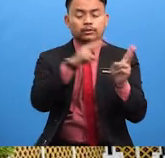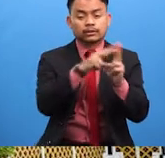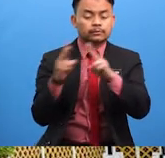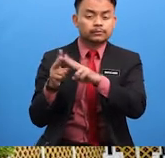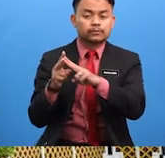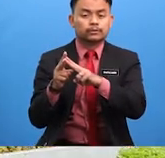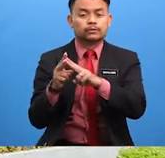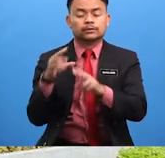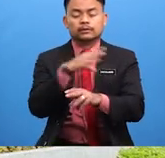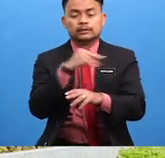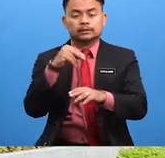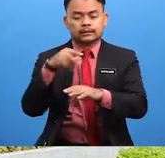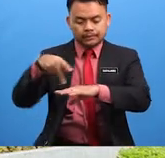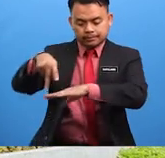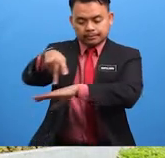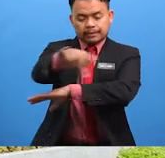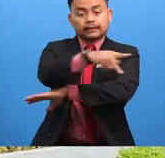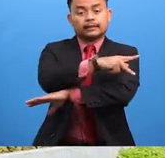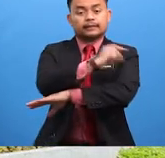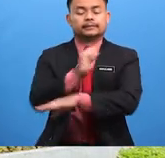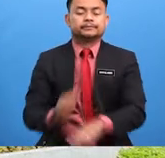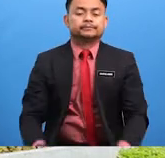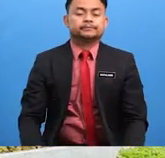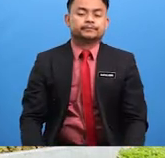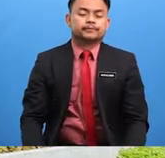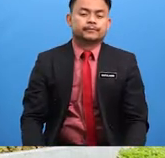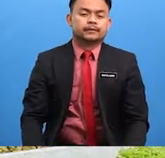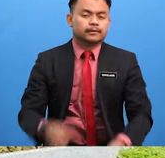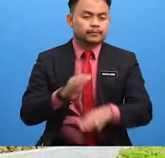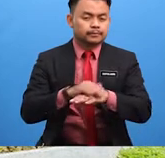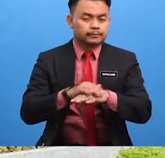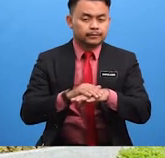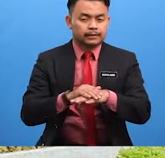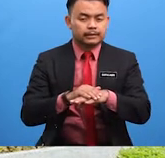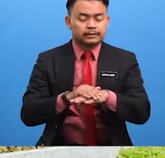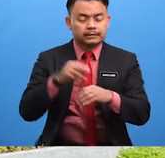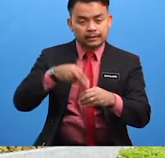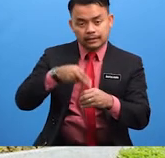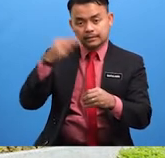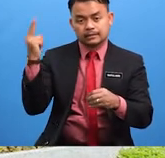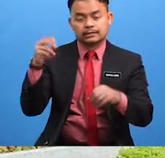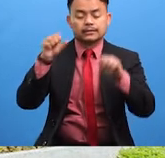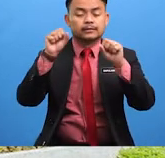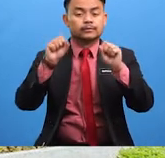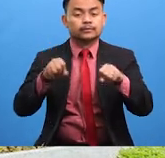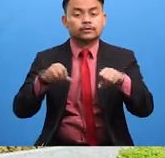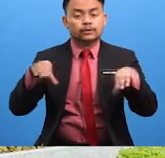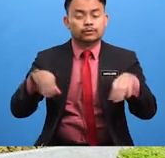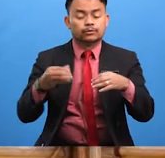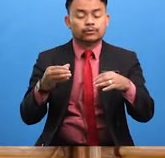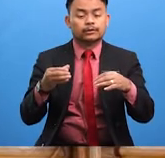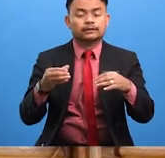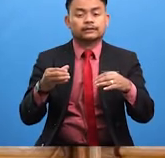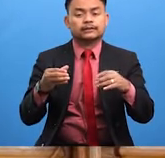pasir pantai. Pelbagai rupa bentuk kraf tangan dapat dihasilkan melalui proses dan teknik anyaman dari